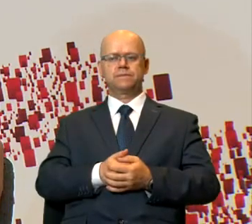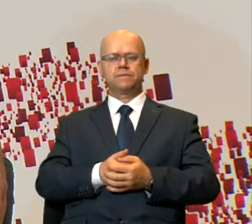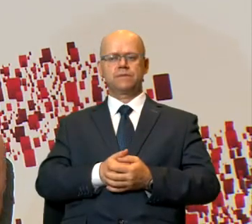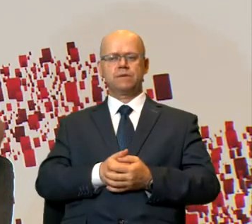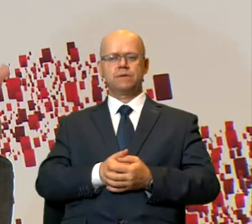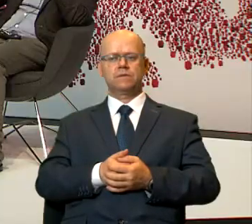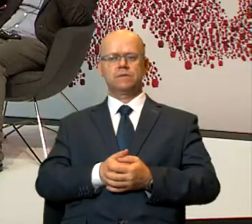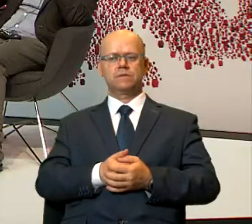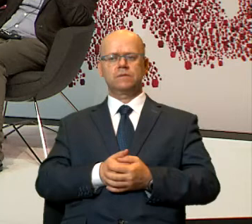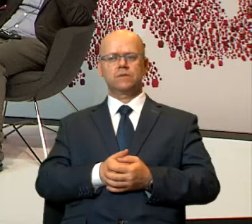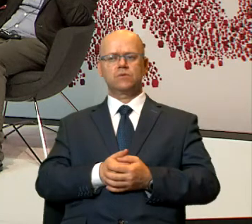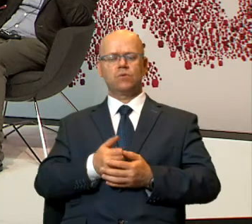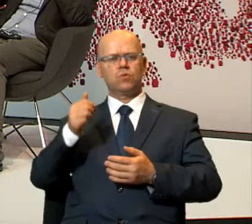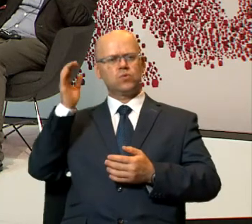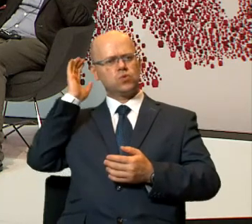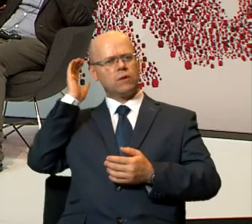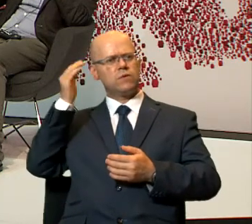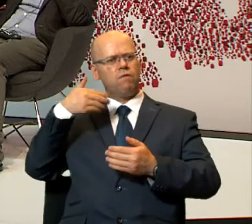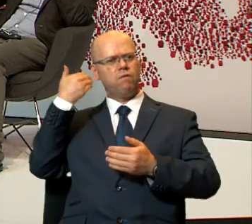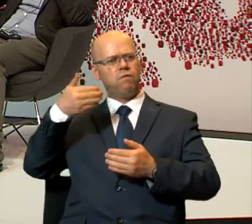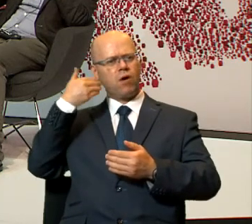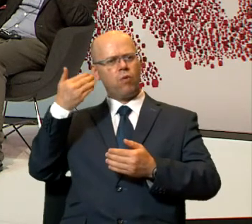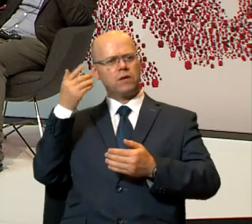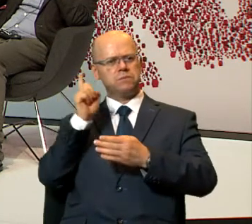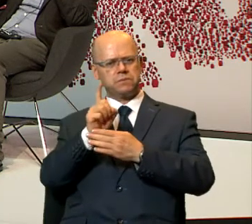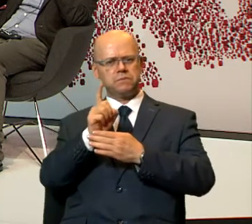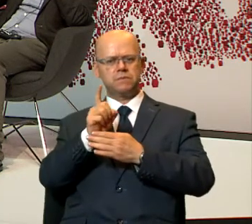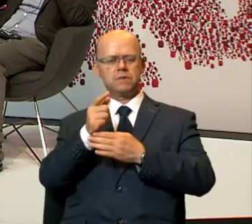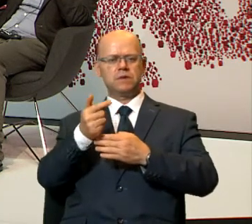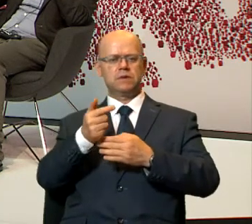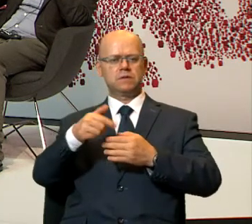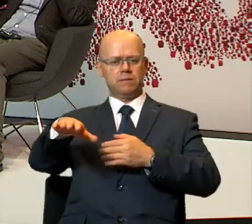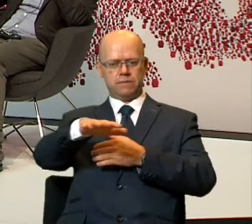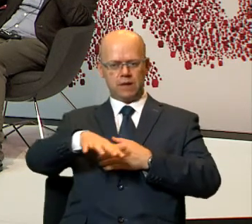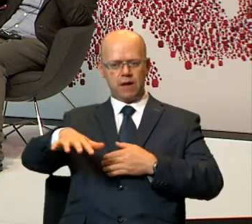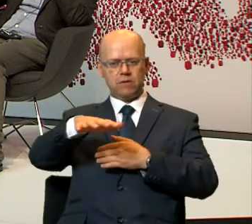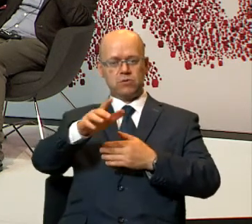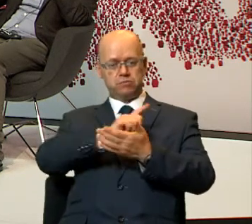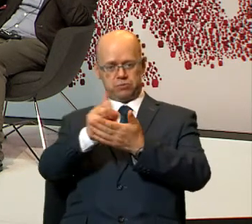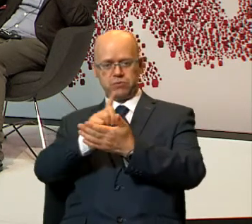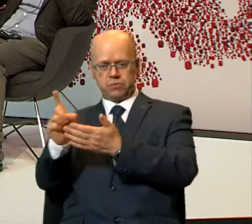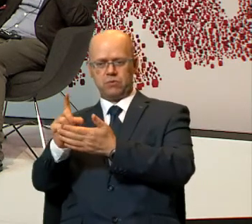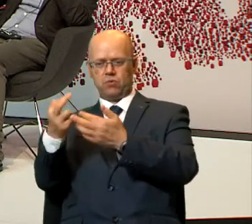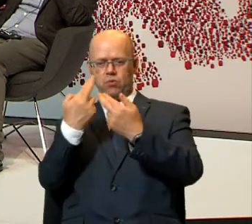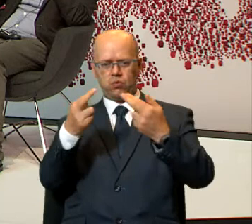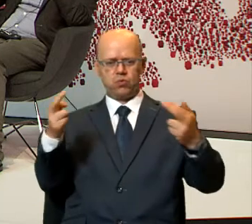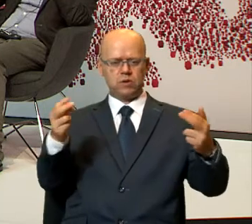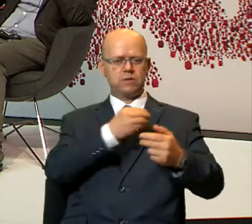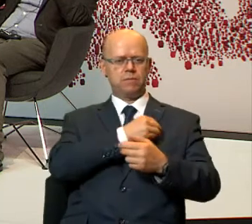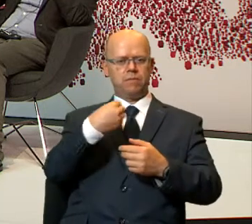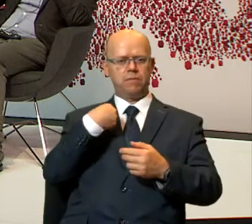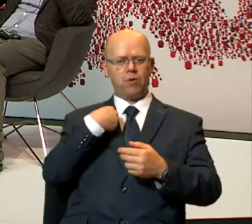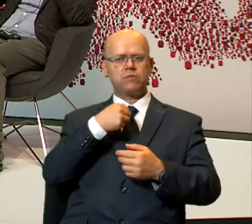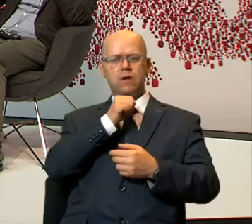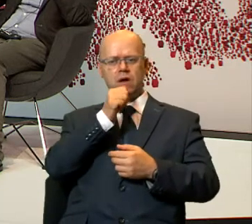Tak usłyszałam w czasie wykładu, że rzeczywiście te regionalne wersje przyspieszenia pewnie są i tu myślę nie tylko Polska, ale i